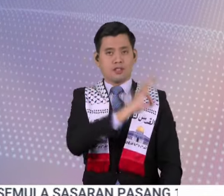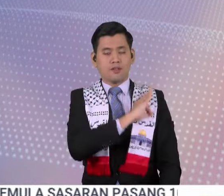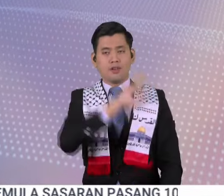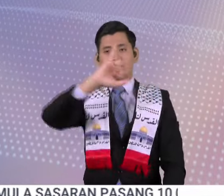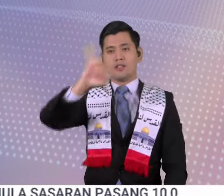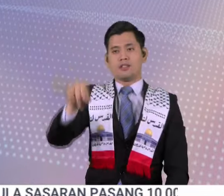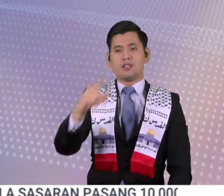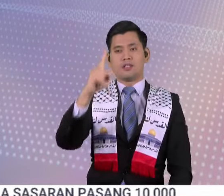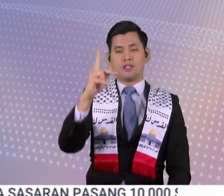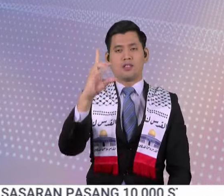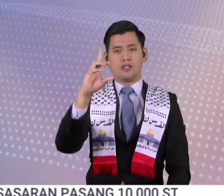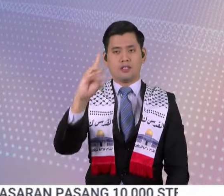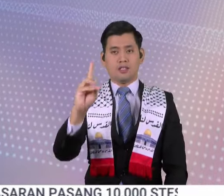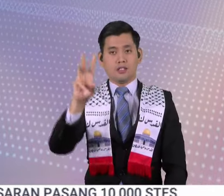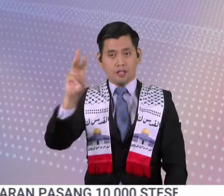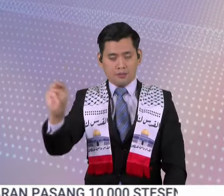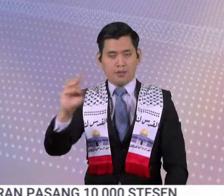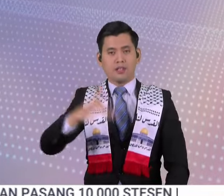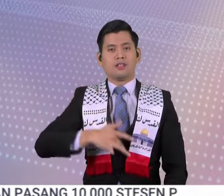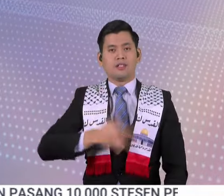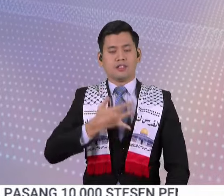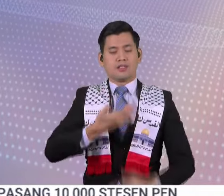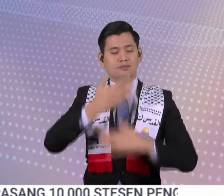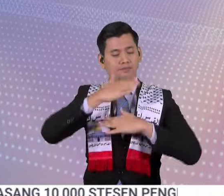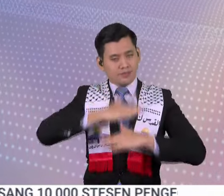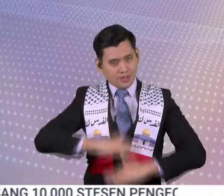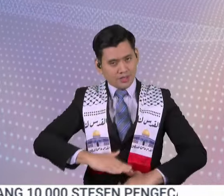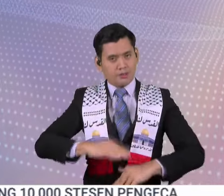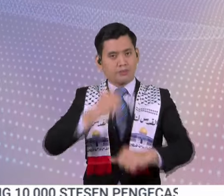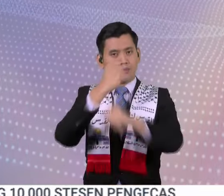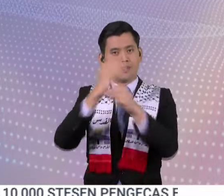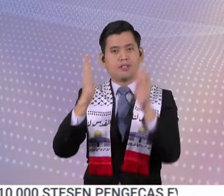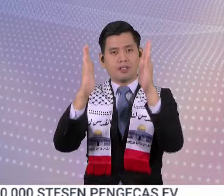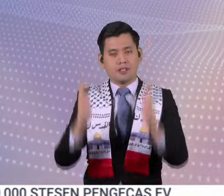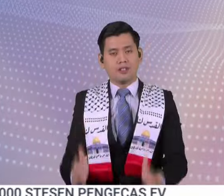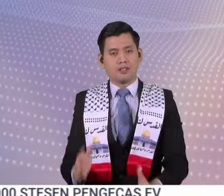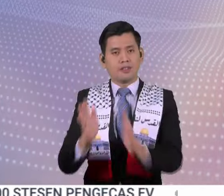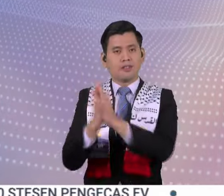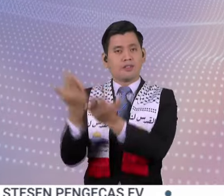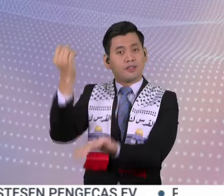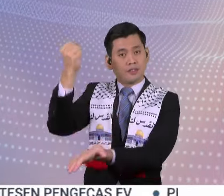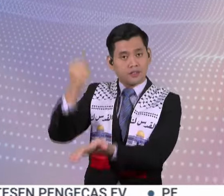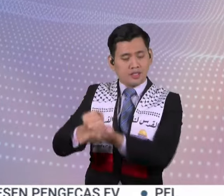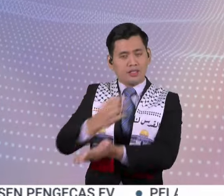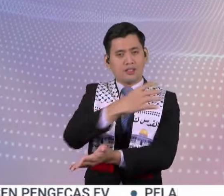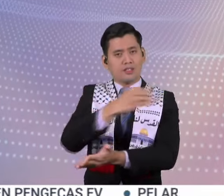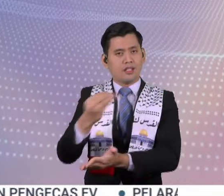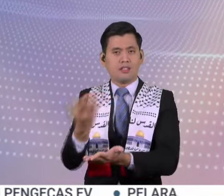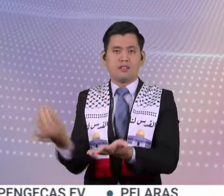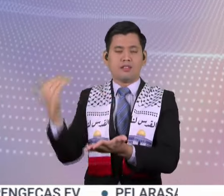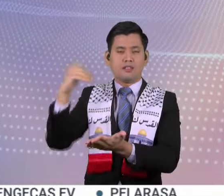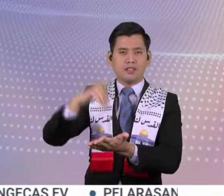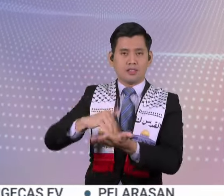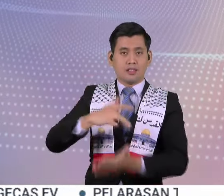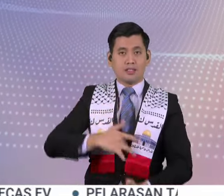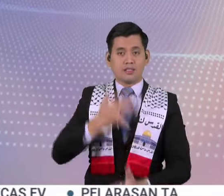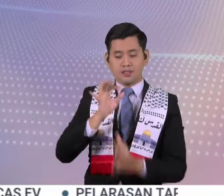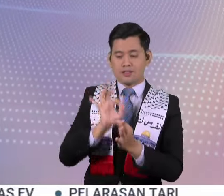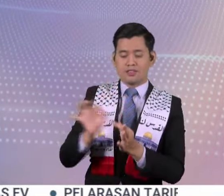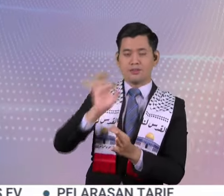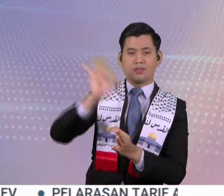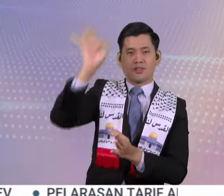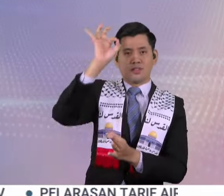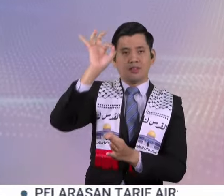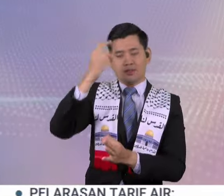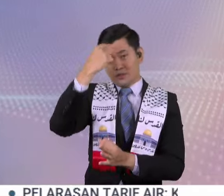memberi kelegaan buat warga Kastam. Ia sekaligus menjadi pemangkin buat anggota untuk lebih bersemangat dalam menunaikan